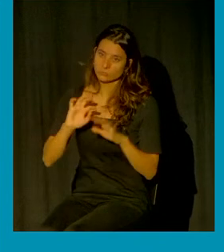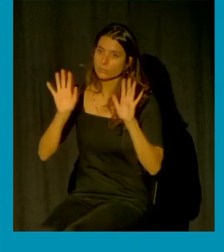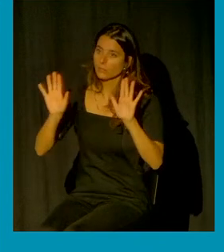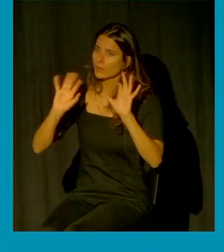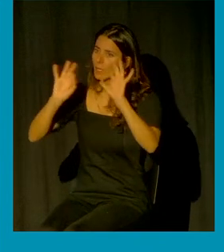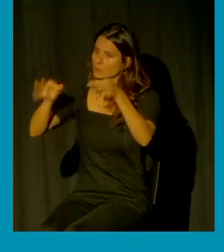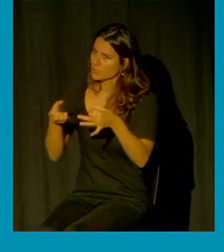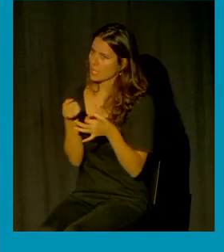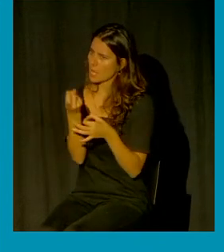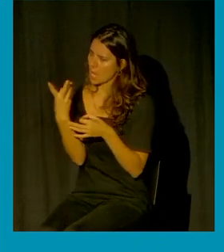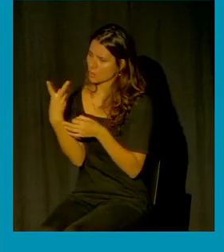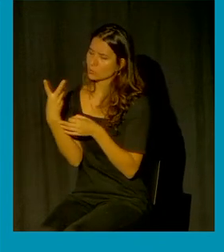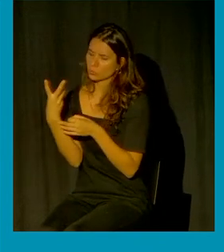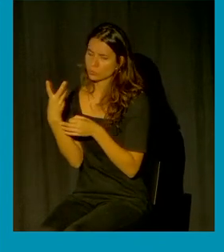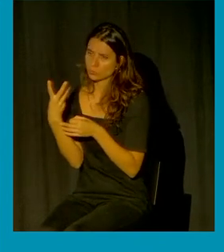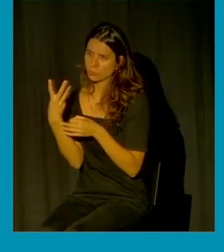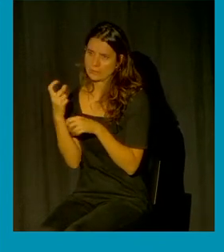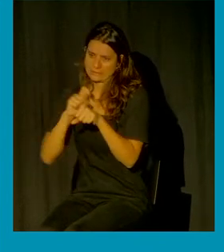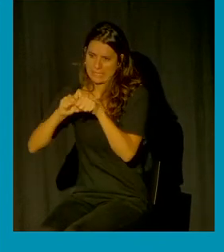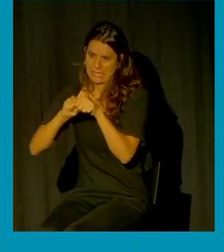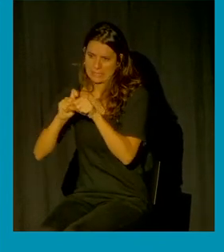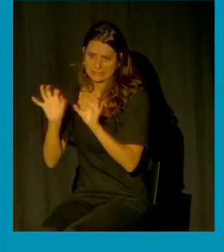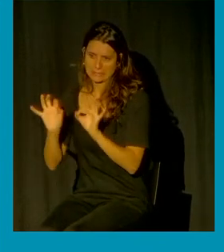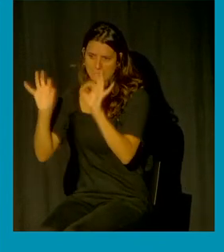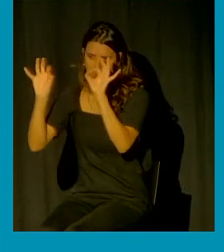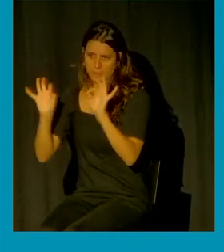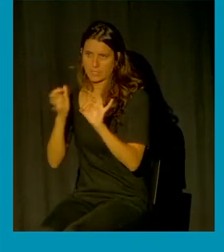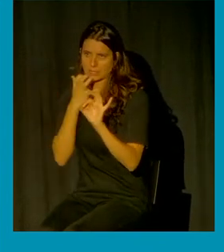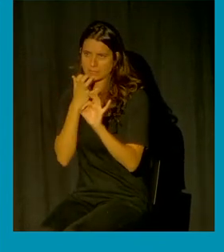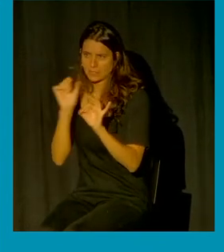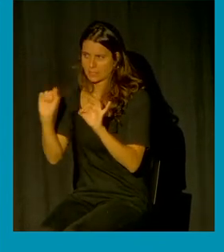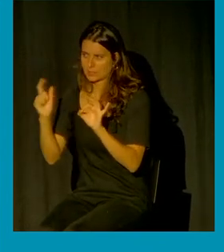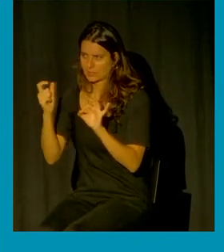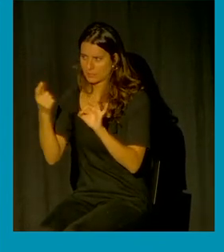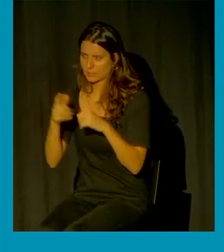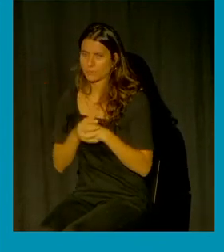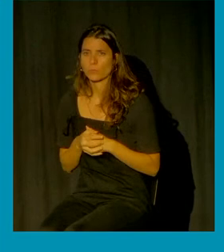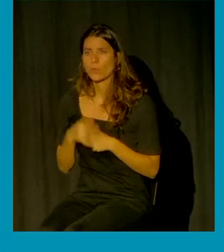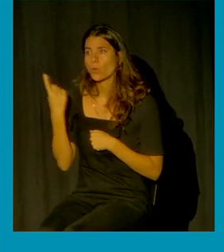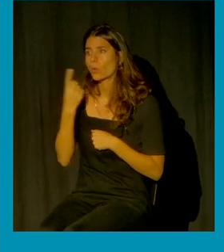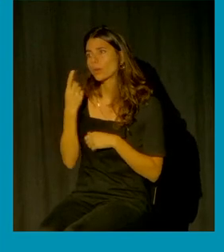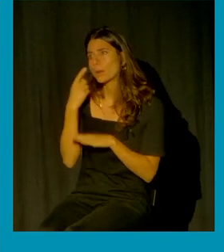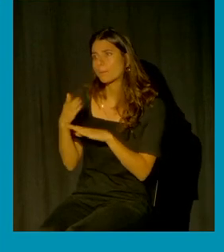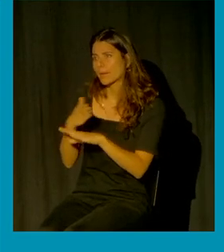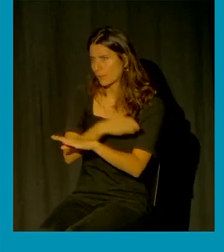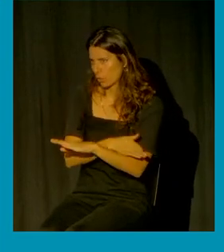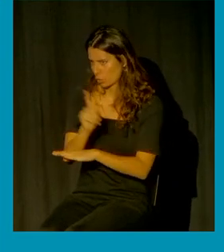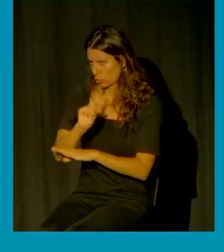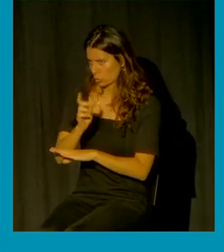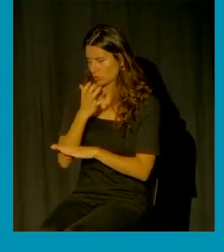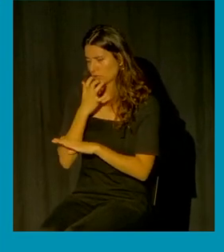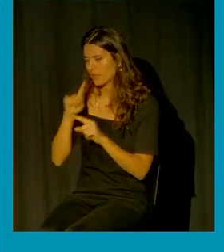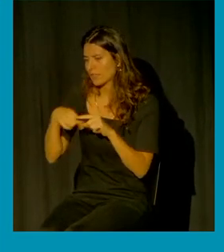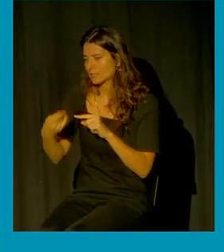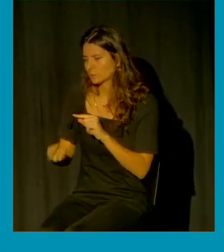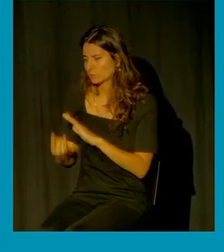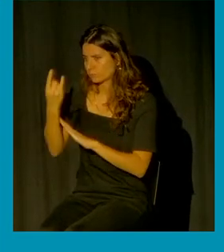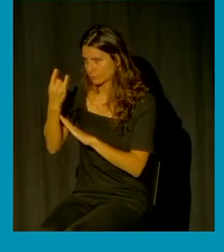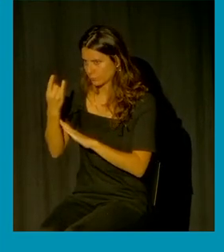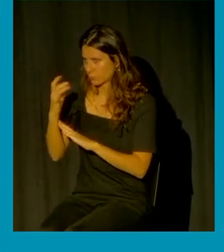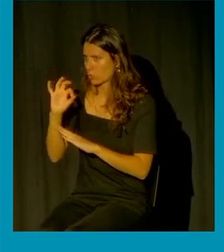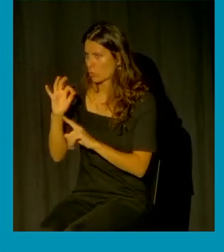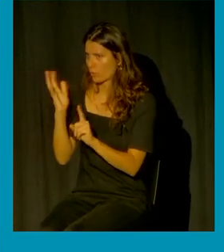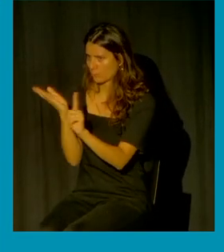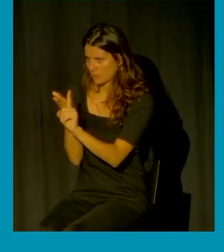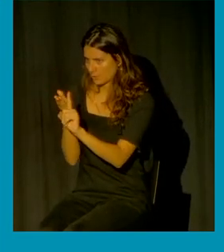que hem de reflexionar sobretot quan estem pensant en no només la prevenció sinó fins i tot la reparació i és el fet